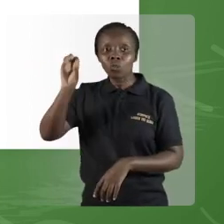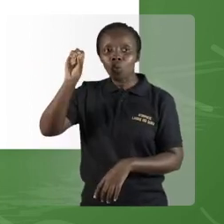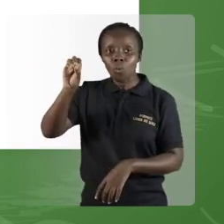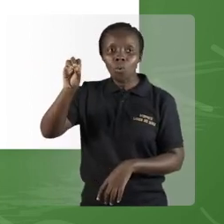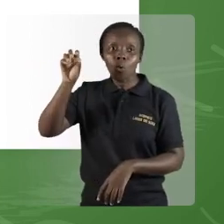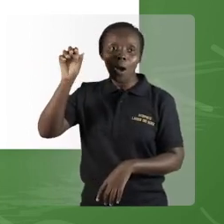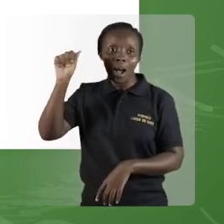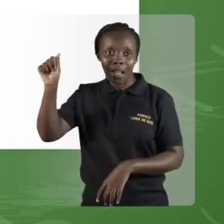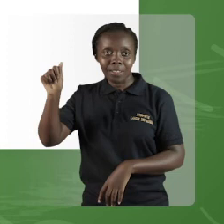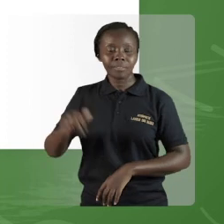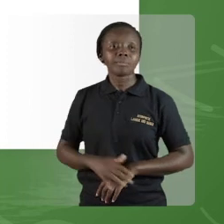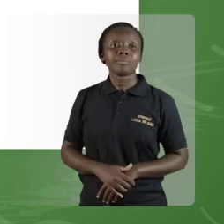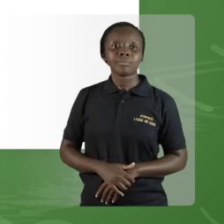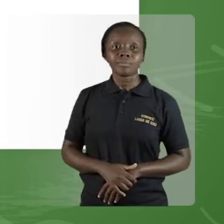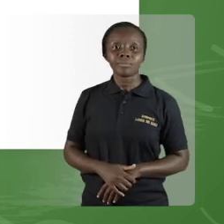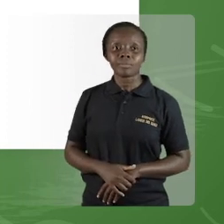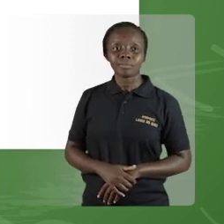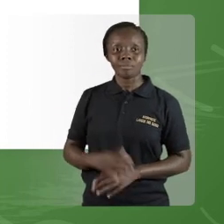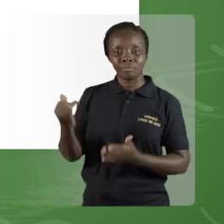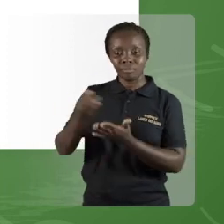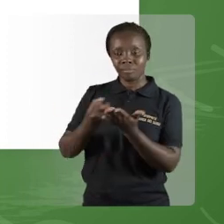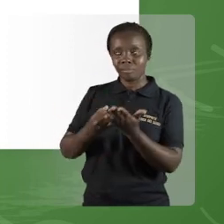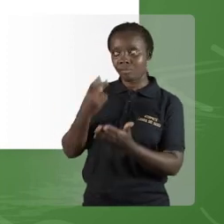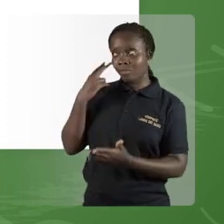Et R sera représenté comme